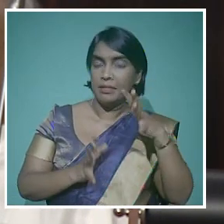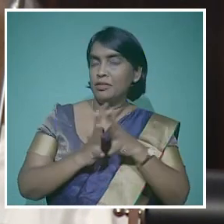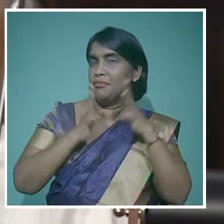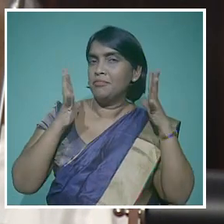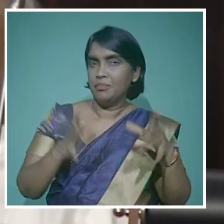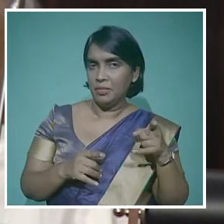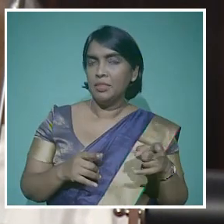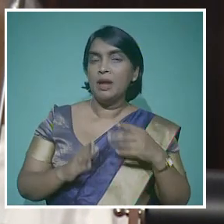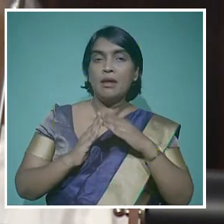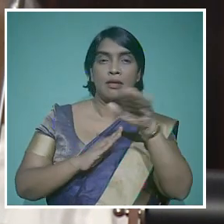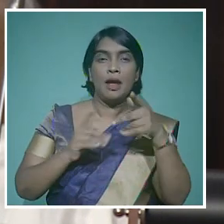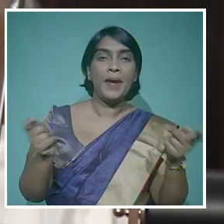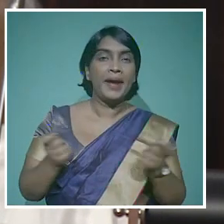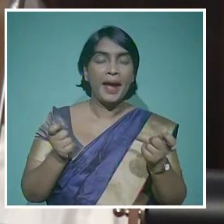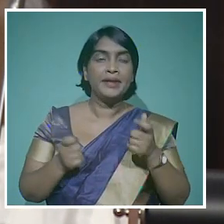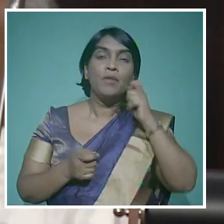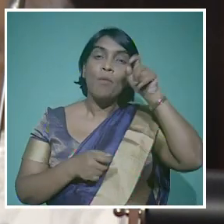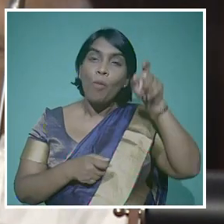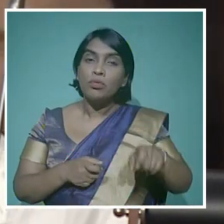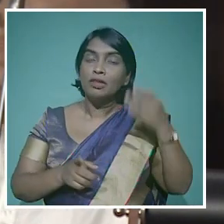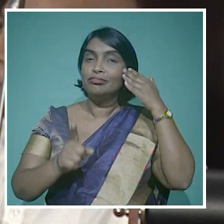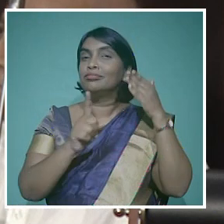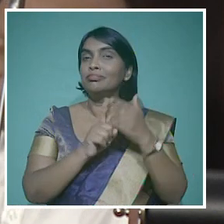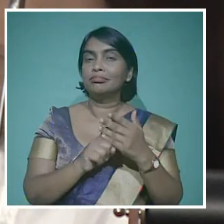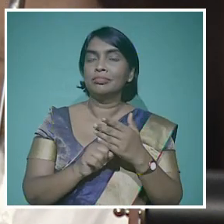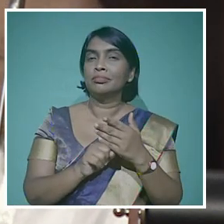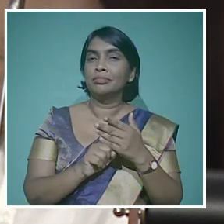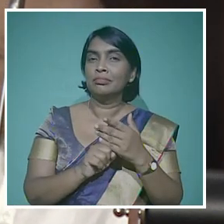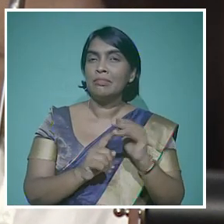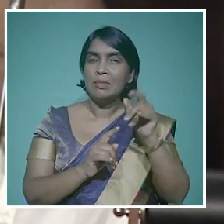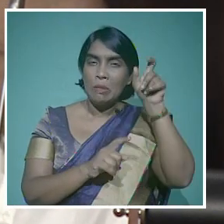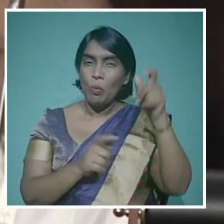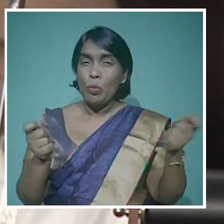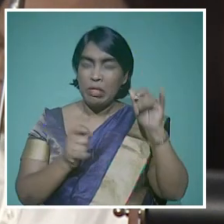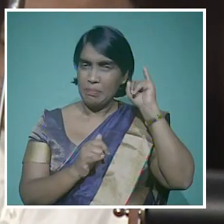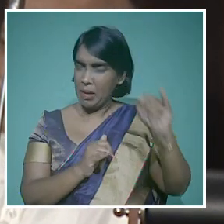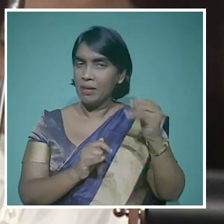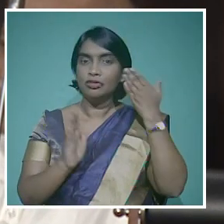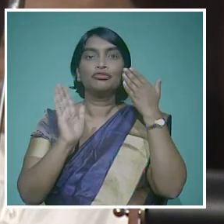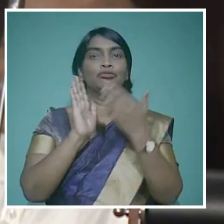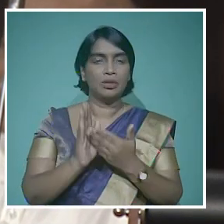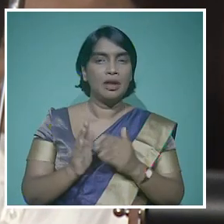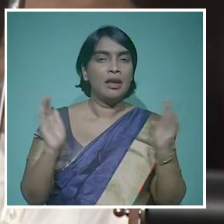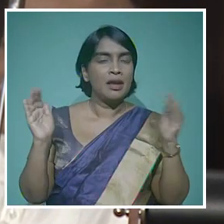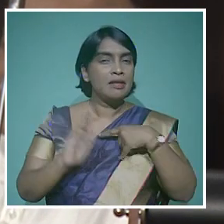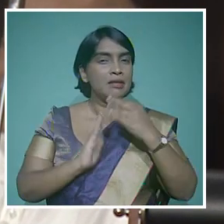හරියක් ගමේ කඩේ මුදලා නිරූපණය කළේ දුෂ්ට චරිතයක් විදියට. ගමේ කුඩා ව්‍යවසායකයාගේ සිට